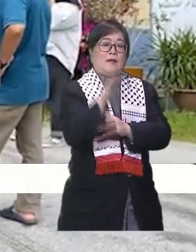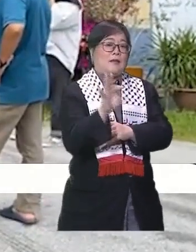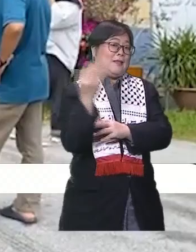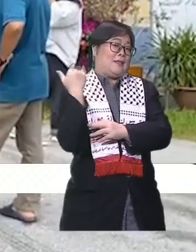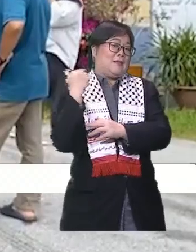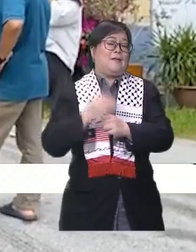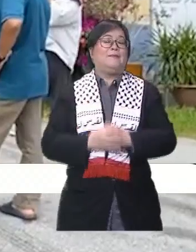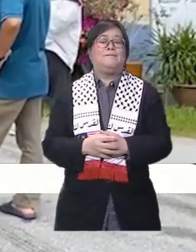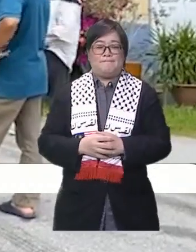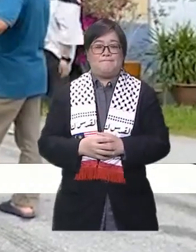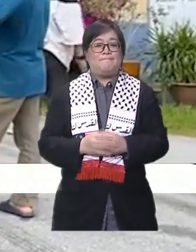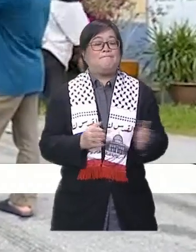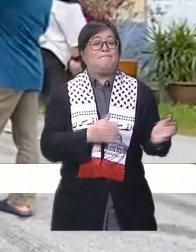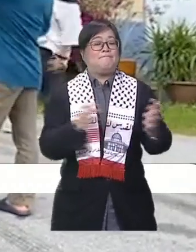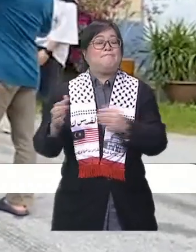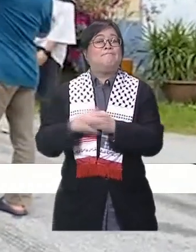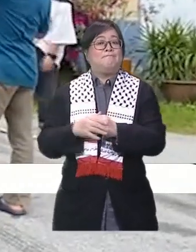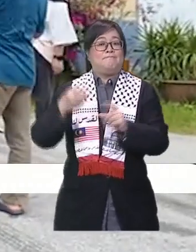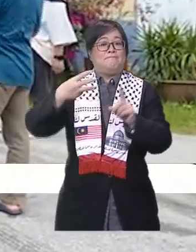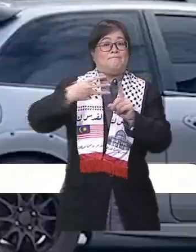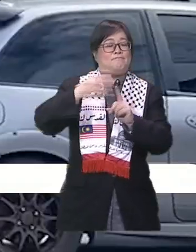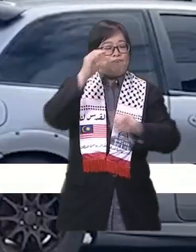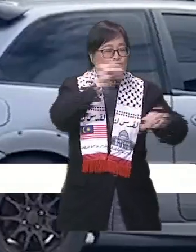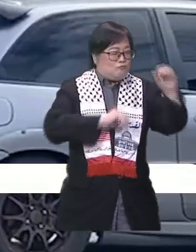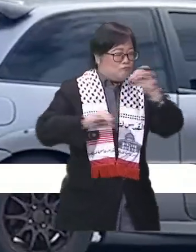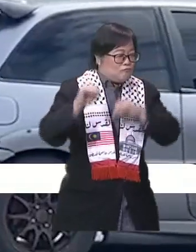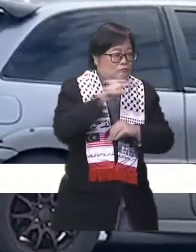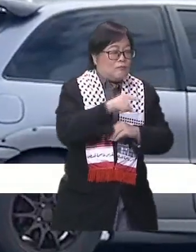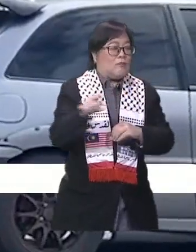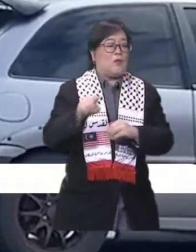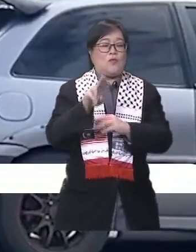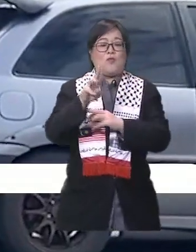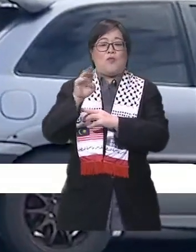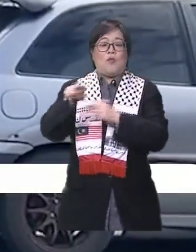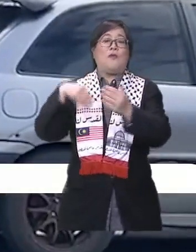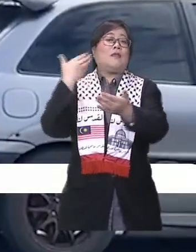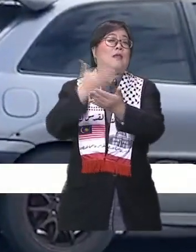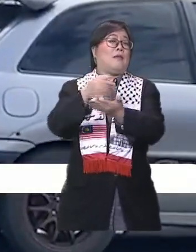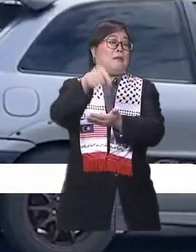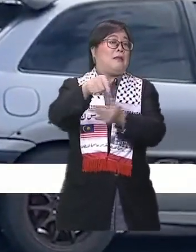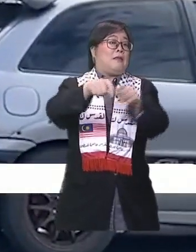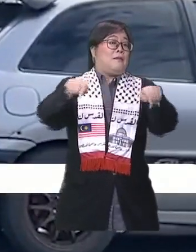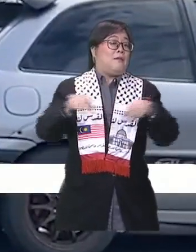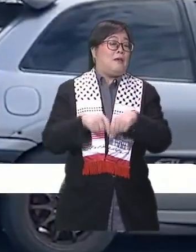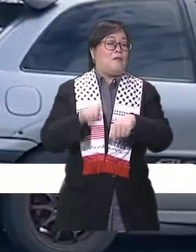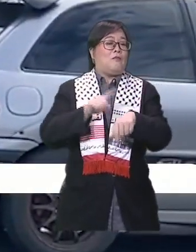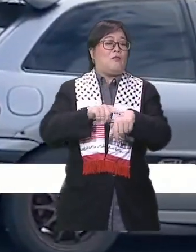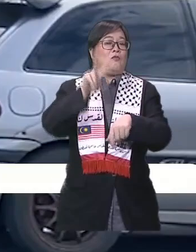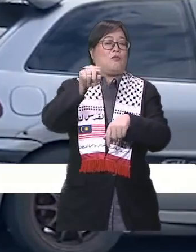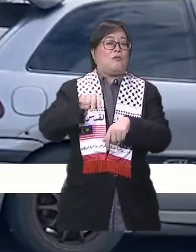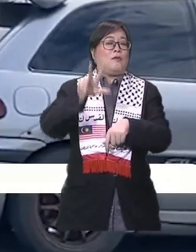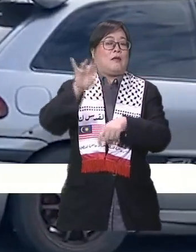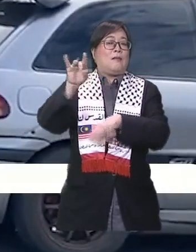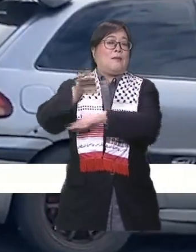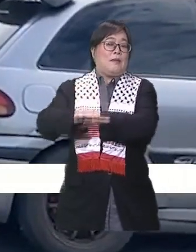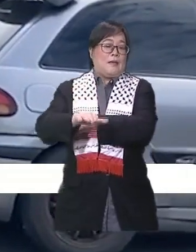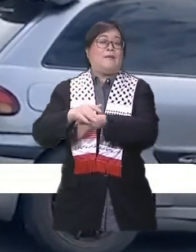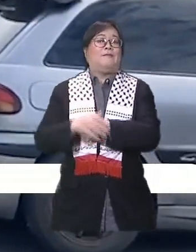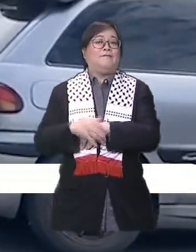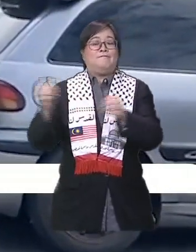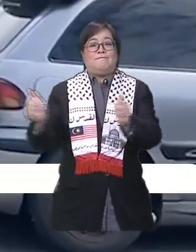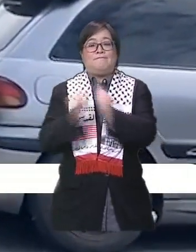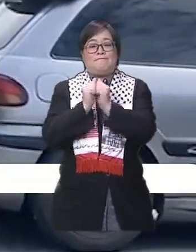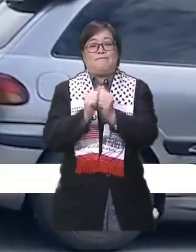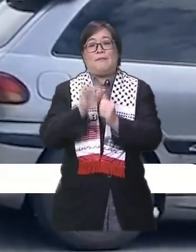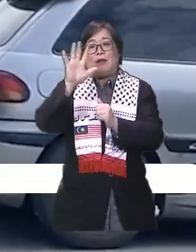lepas sementara itu tinjauan bernama mendapati Umu tiba di lokasi berkenaan pada 238 petang diiringi